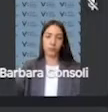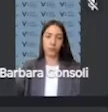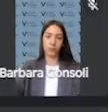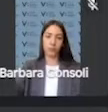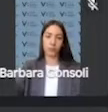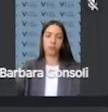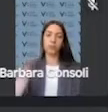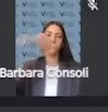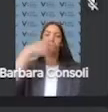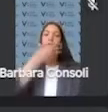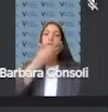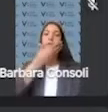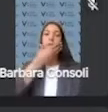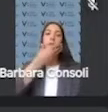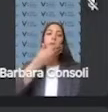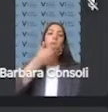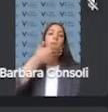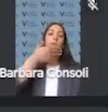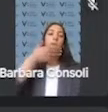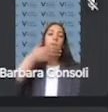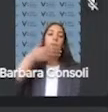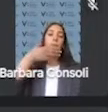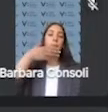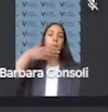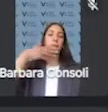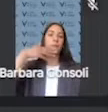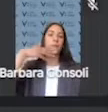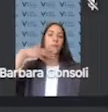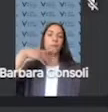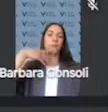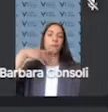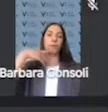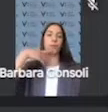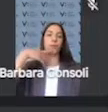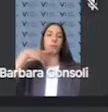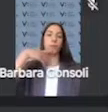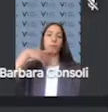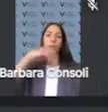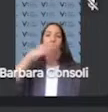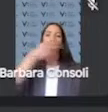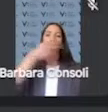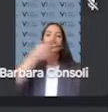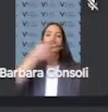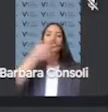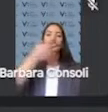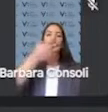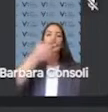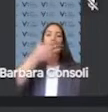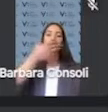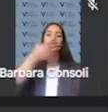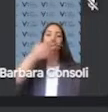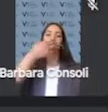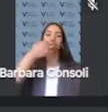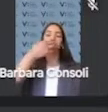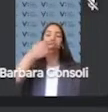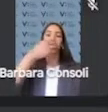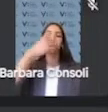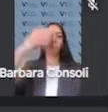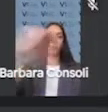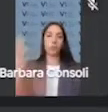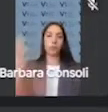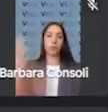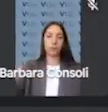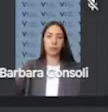una scelta. esattamente, potrete questa scelta che potrete anche anticipare da subito e quindi scegliere immediatamente